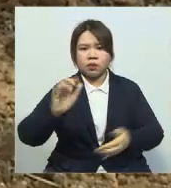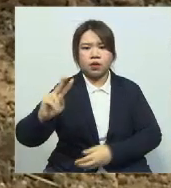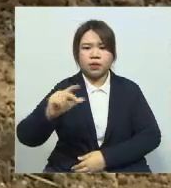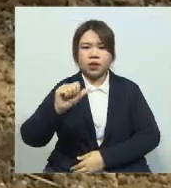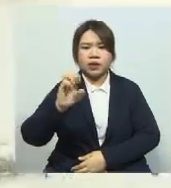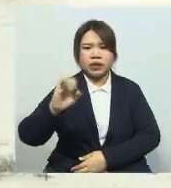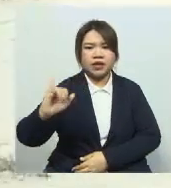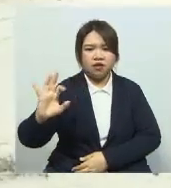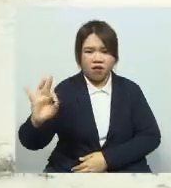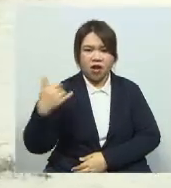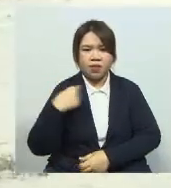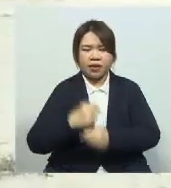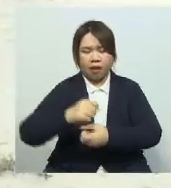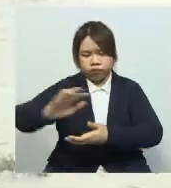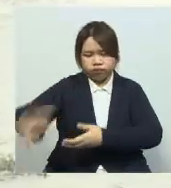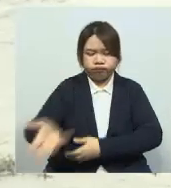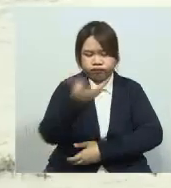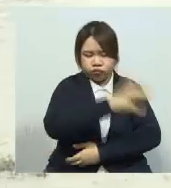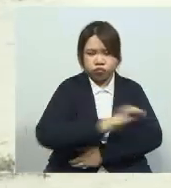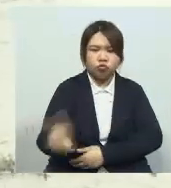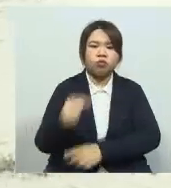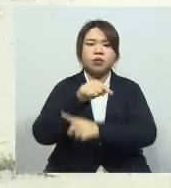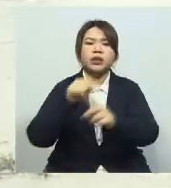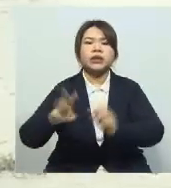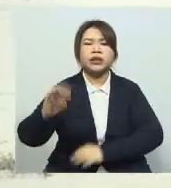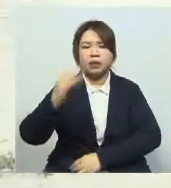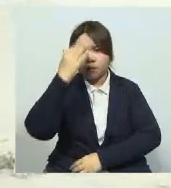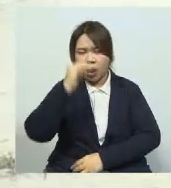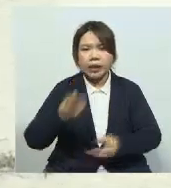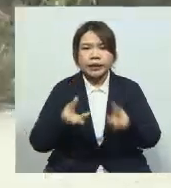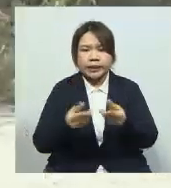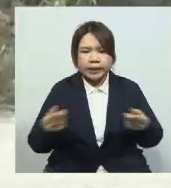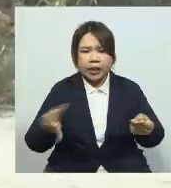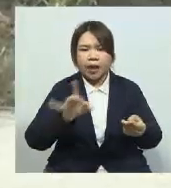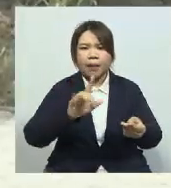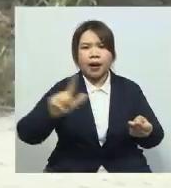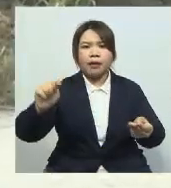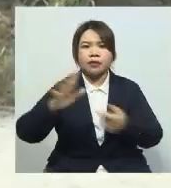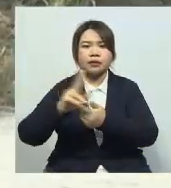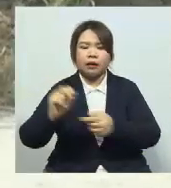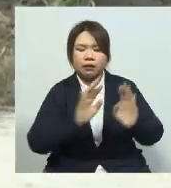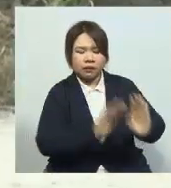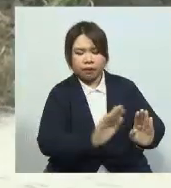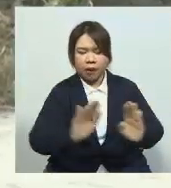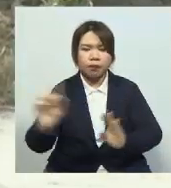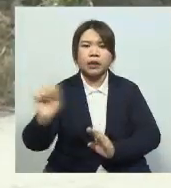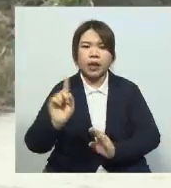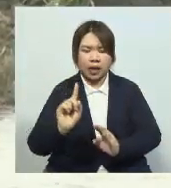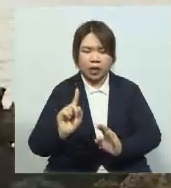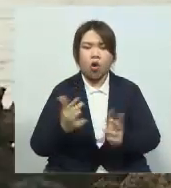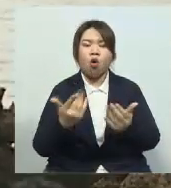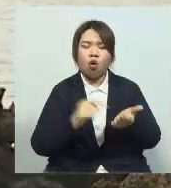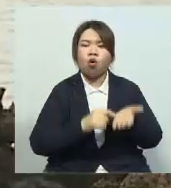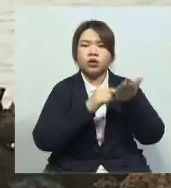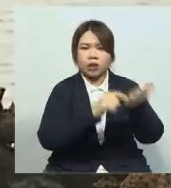ขณะนี้นะครับมีการขุดลอกทำได้เพียงร้อยละ40ติดปัญหาดินที่ขุดลอกมาประมาณ8ล้านตันไม่มีที่พักโดยจะเสนอขอนำดินที่